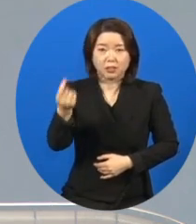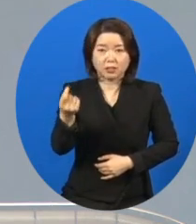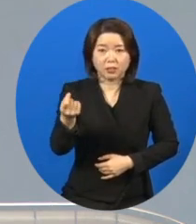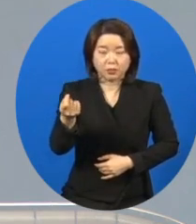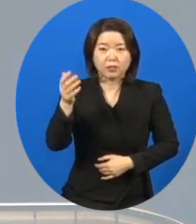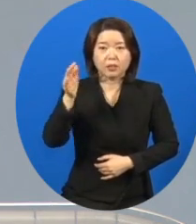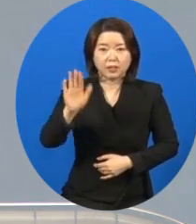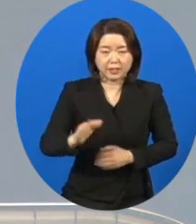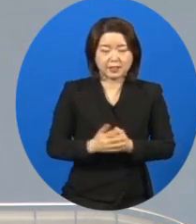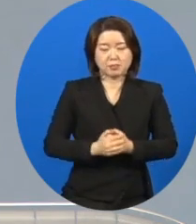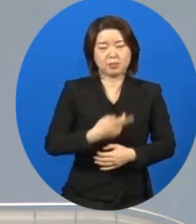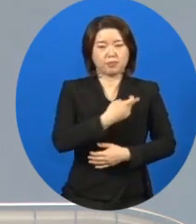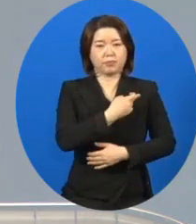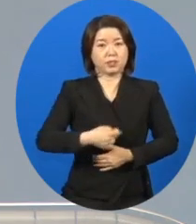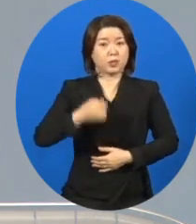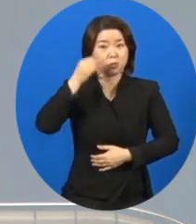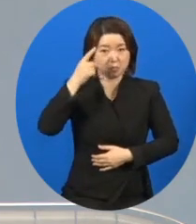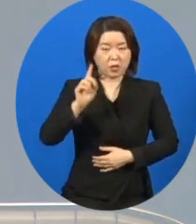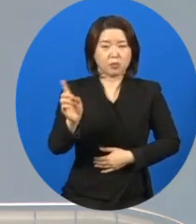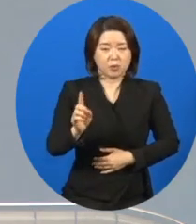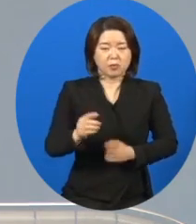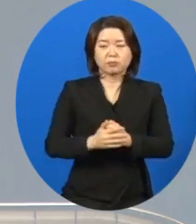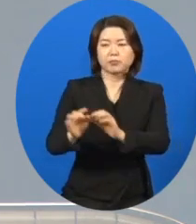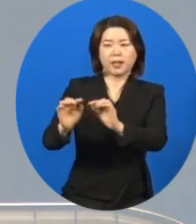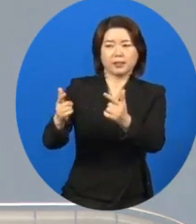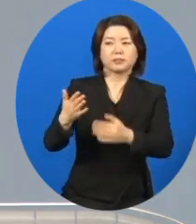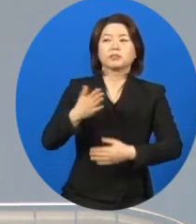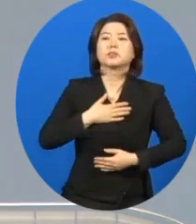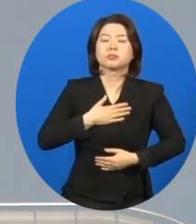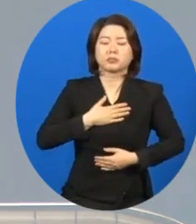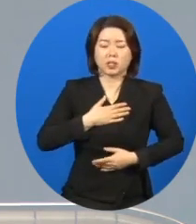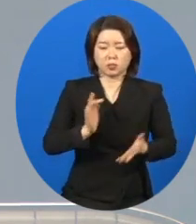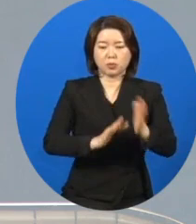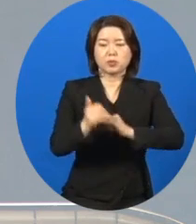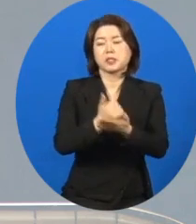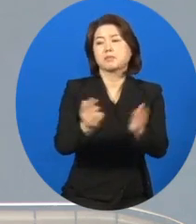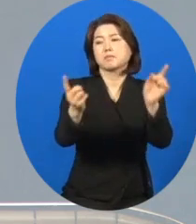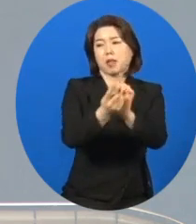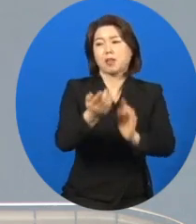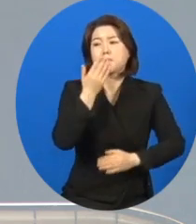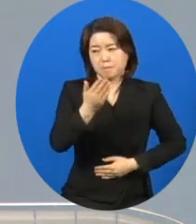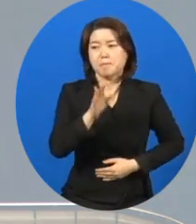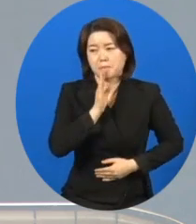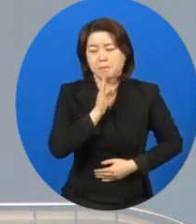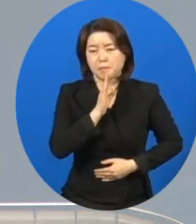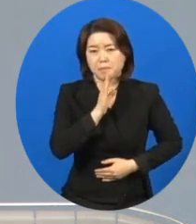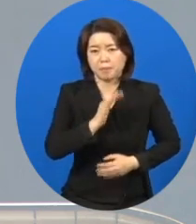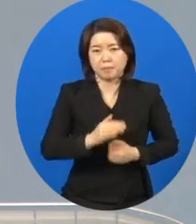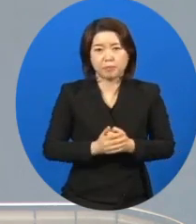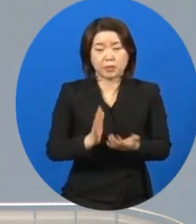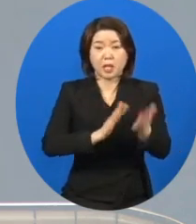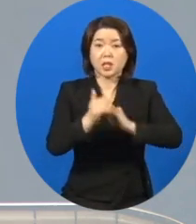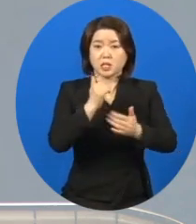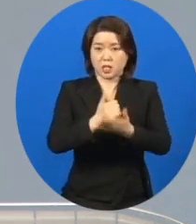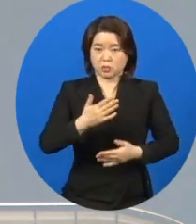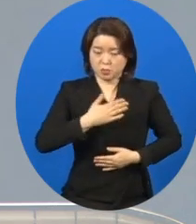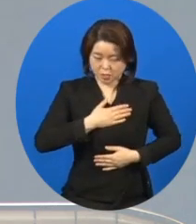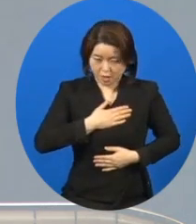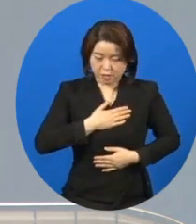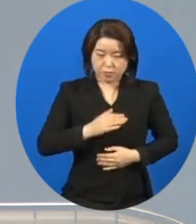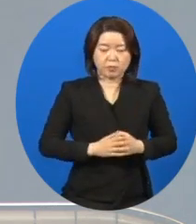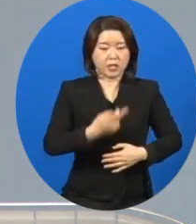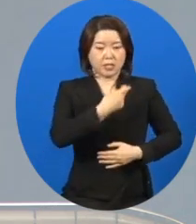근데 사도 바울은 아니다. 나도 예수님을 만났다. 그리고 예수님이 나를